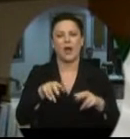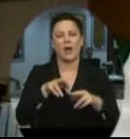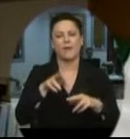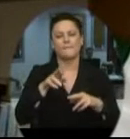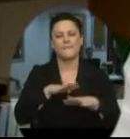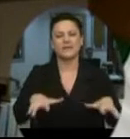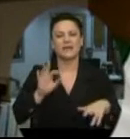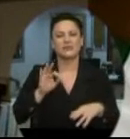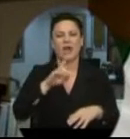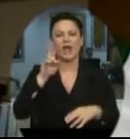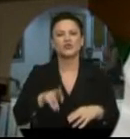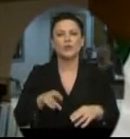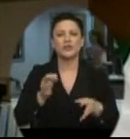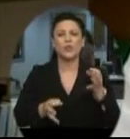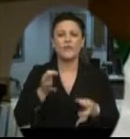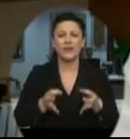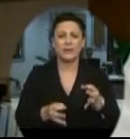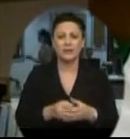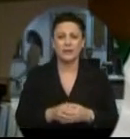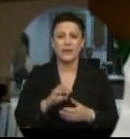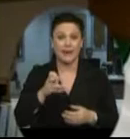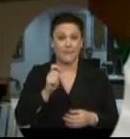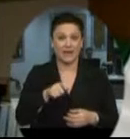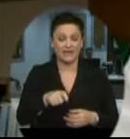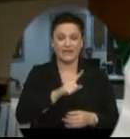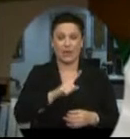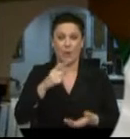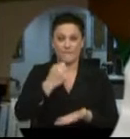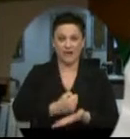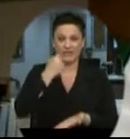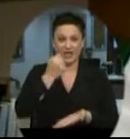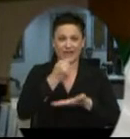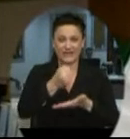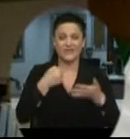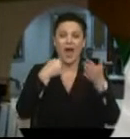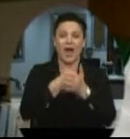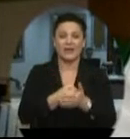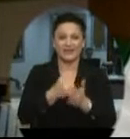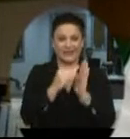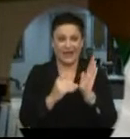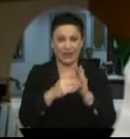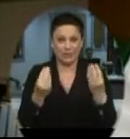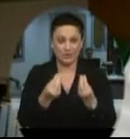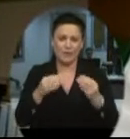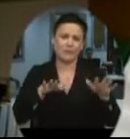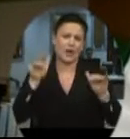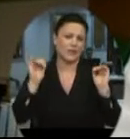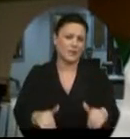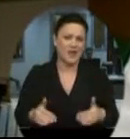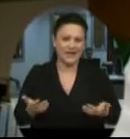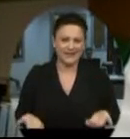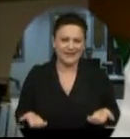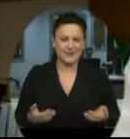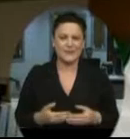אומרת, אם הכנסת לא מאשרת את התקציב עד תאריך מסוים, הממשלה נופלת. כאשר